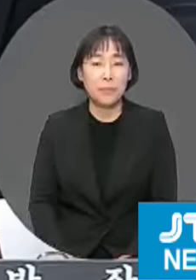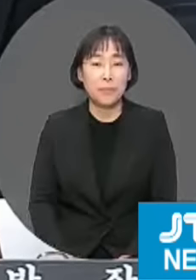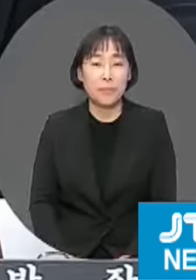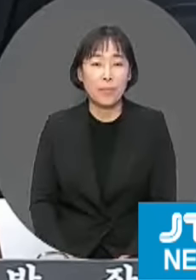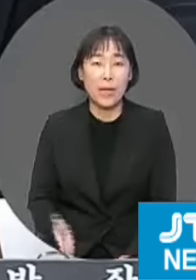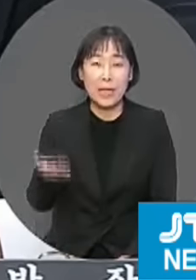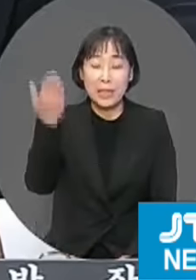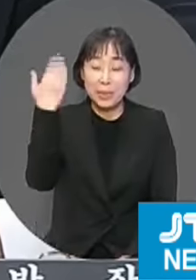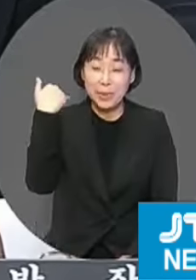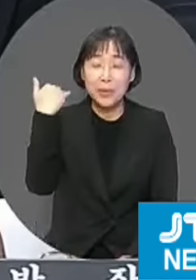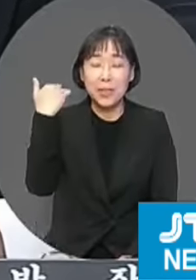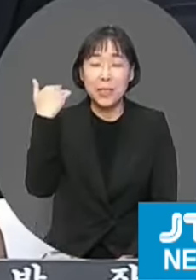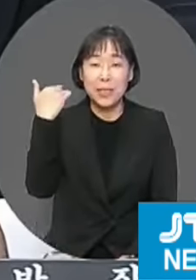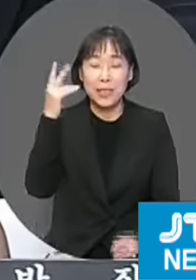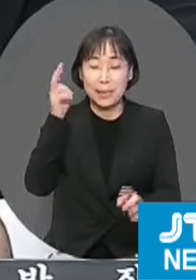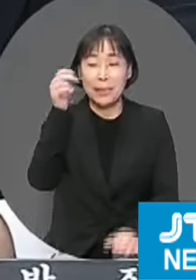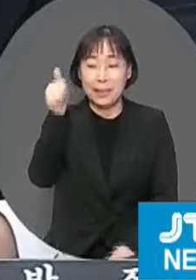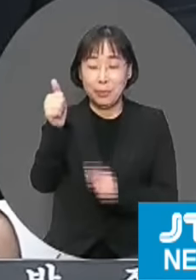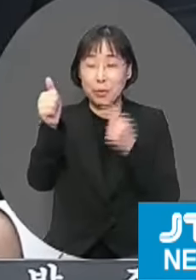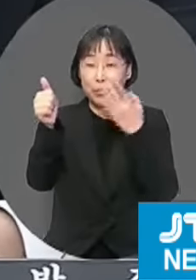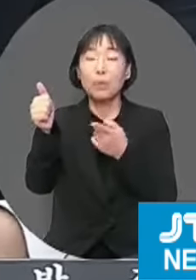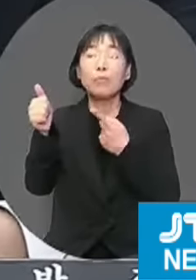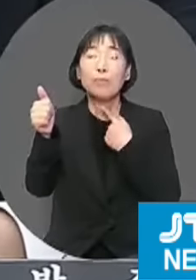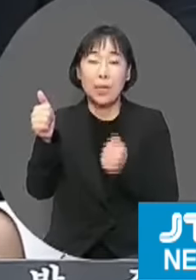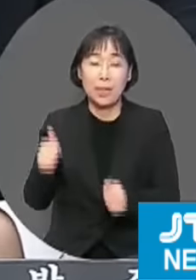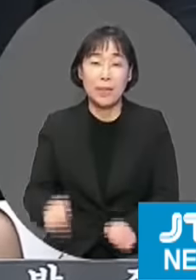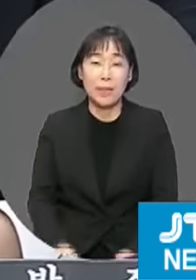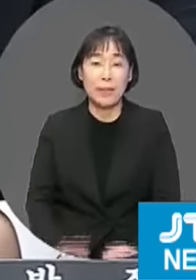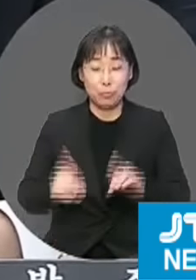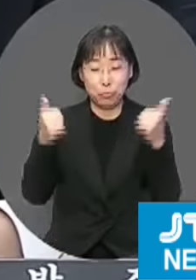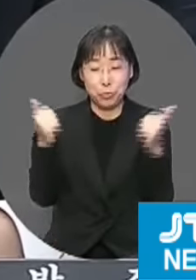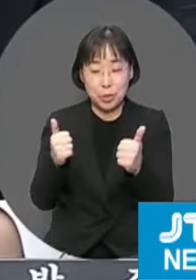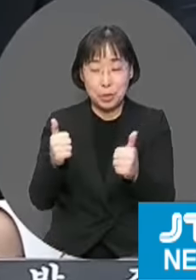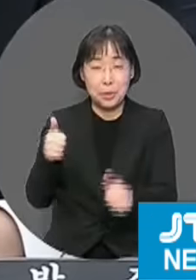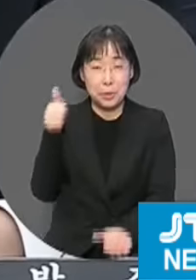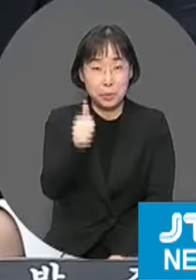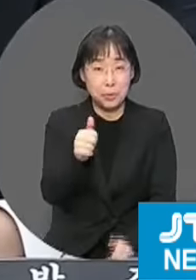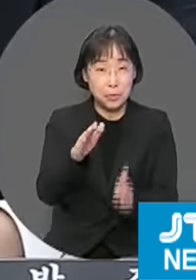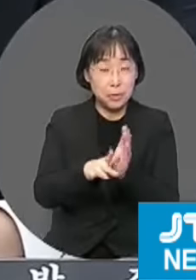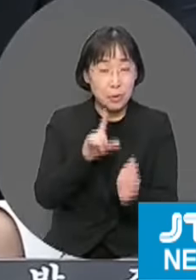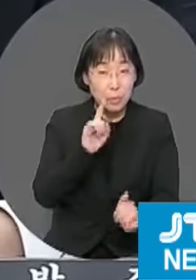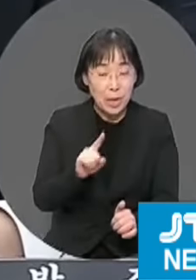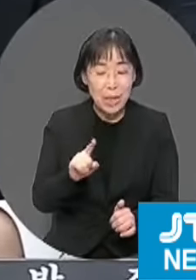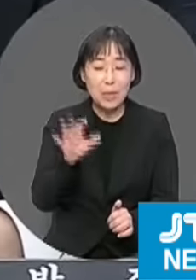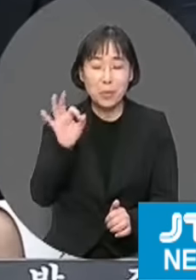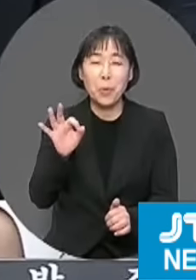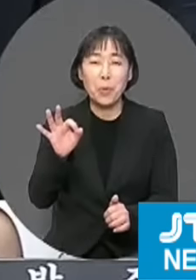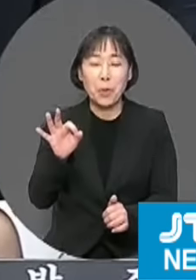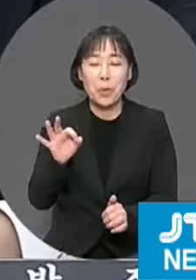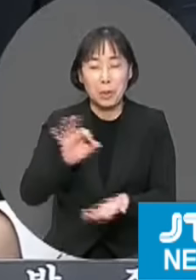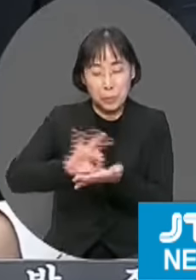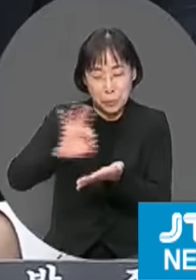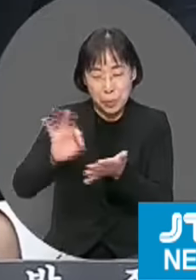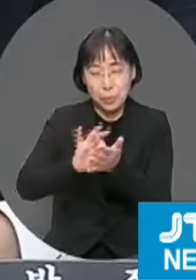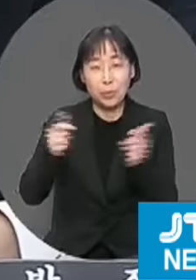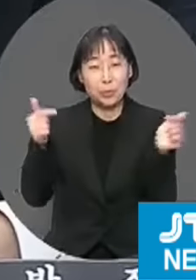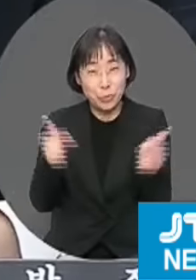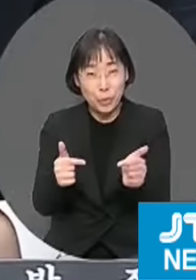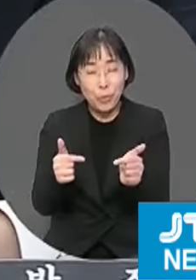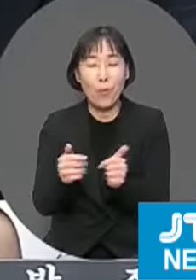똑같이 물었던 게 뭐냐면은 KBS 관계자가 여기 국회 나오면 계속 하는 얘기가 비용을 줄이고 콘텐츠 제작 역량 강화하겠다예요.